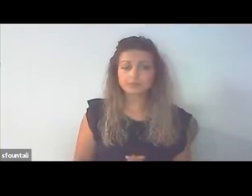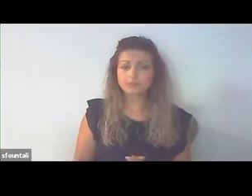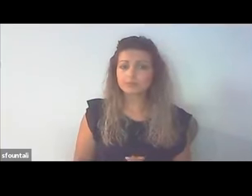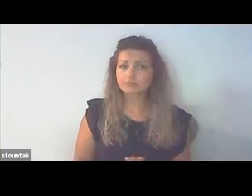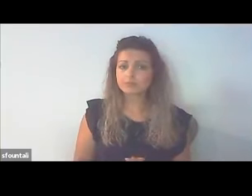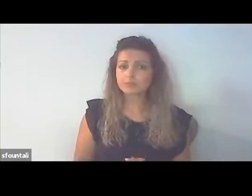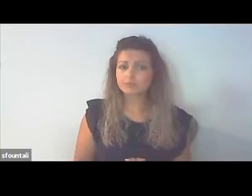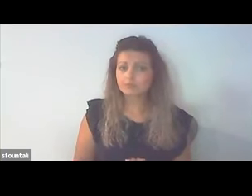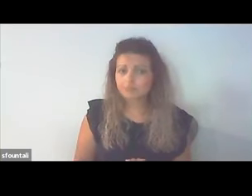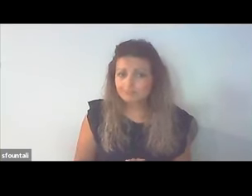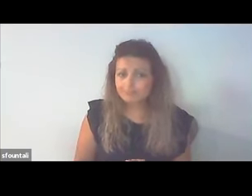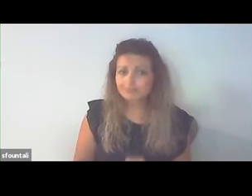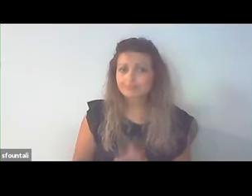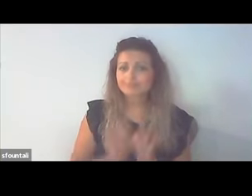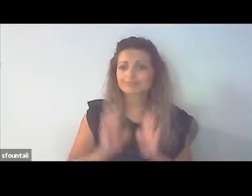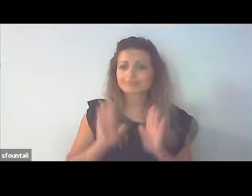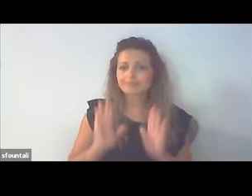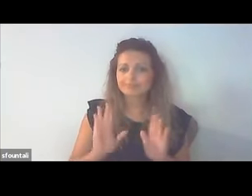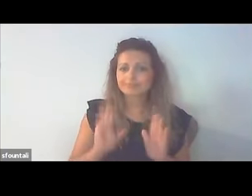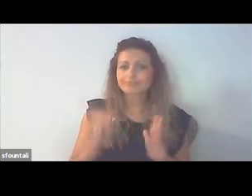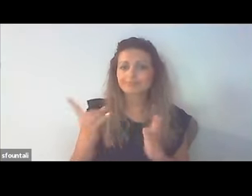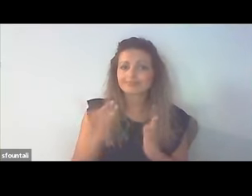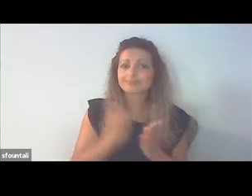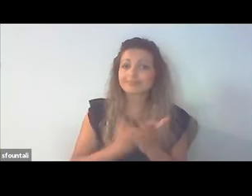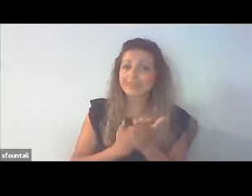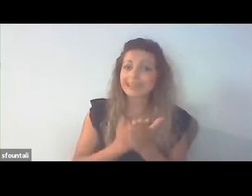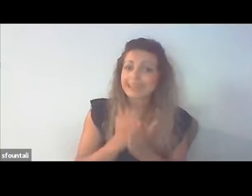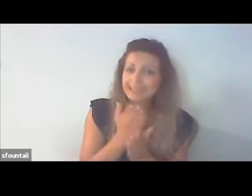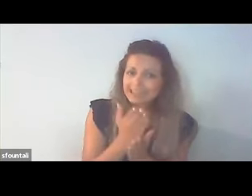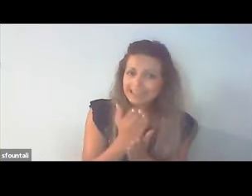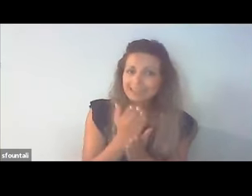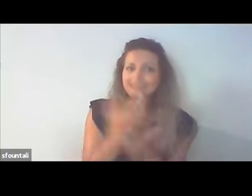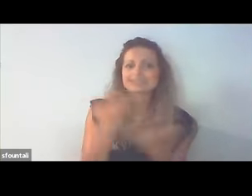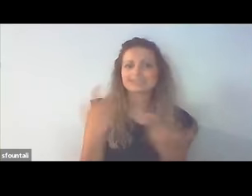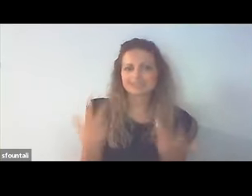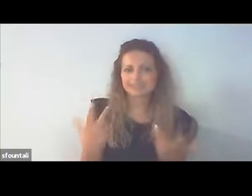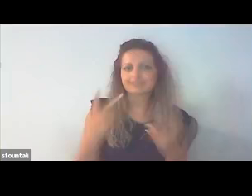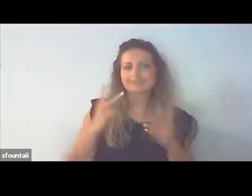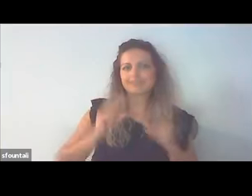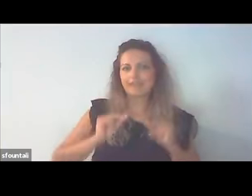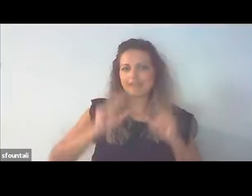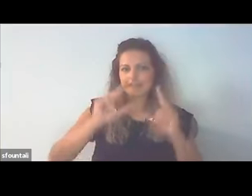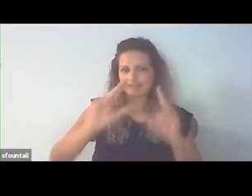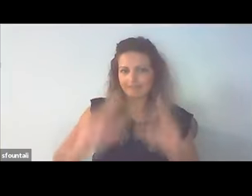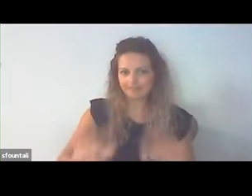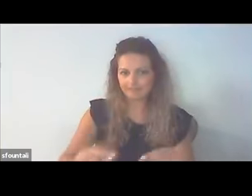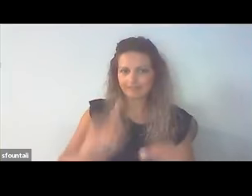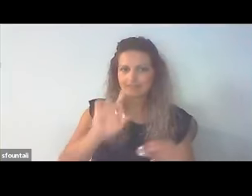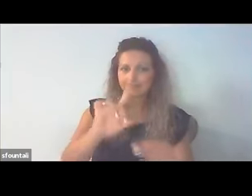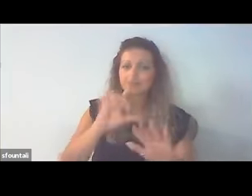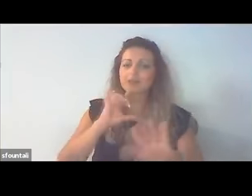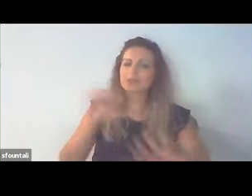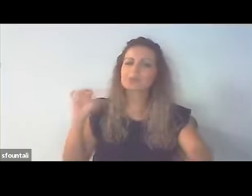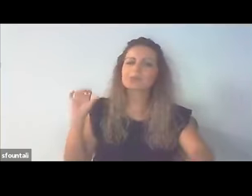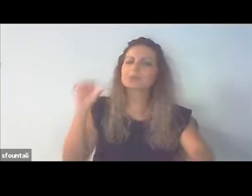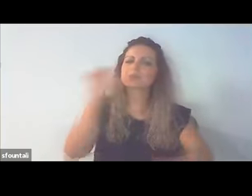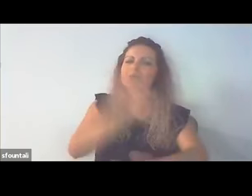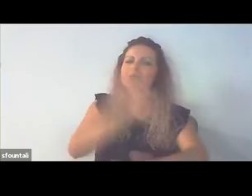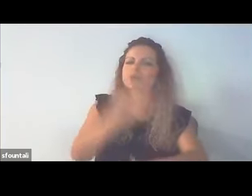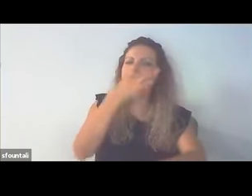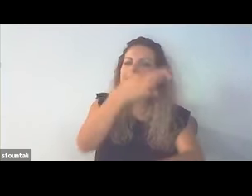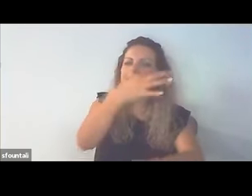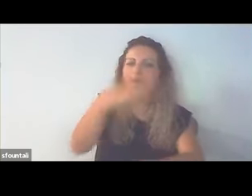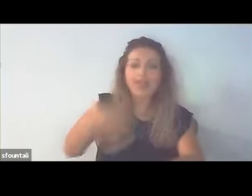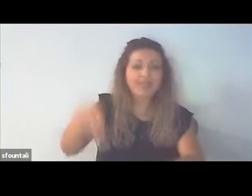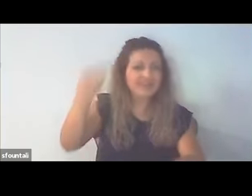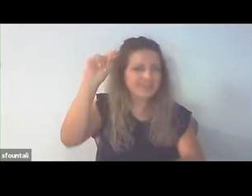Για να είμαστε όμως δίκαιες και δίκαιοι, θα επαναφέρω τη δέσμευσή μας να